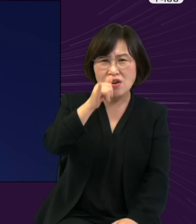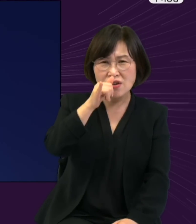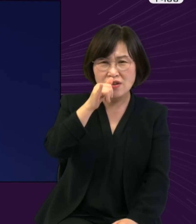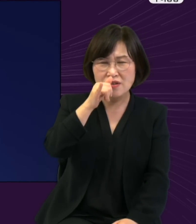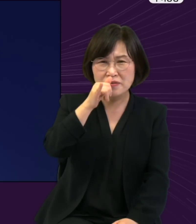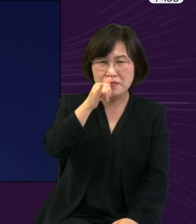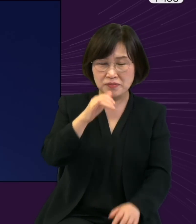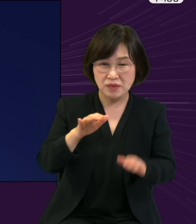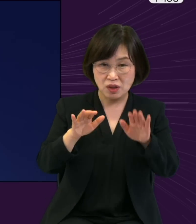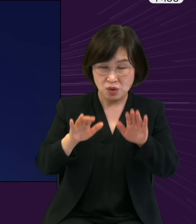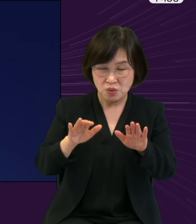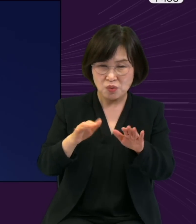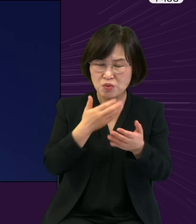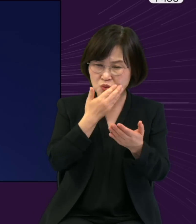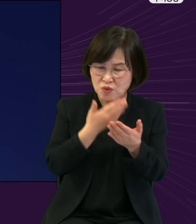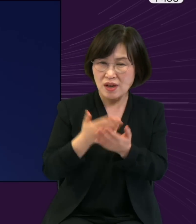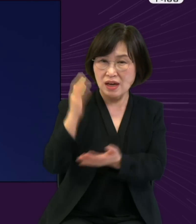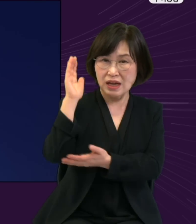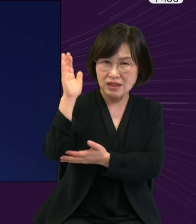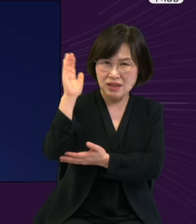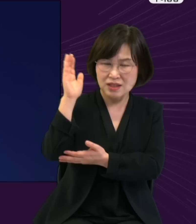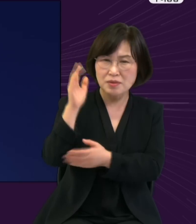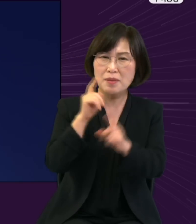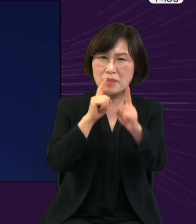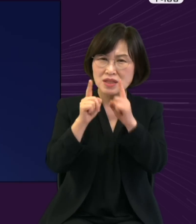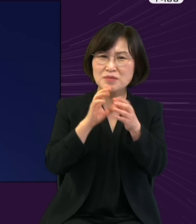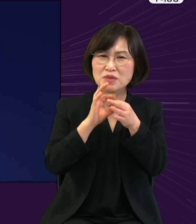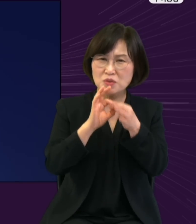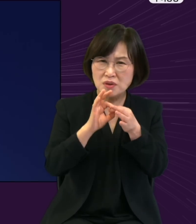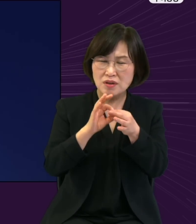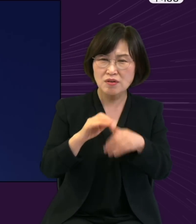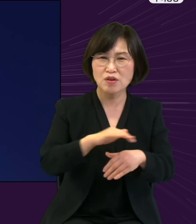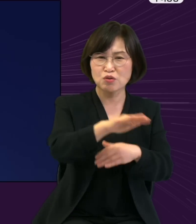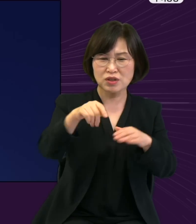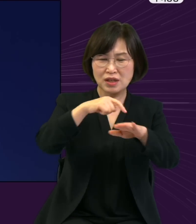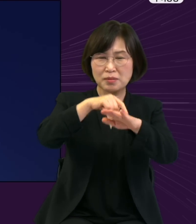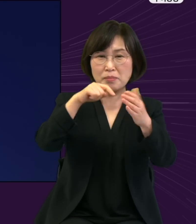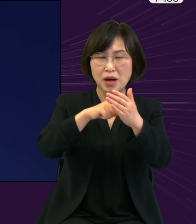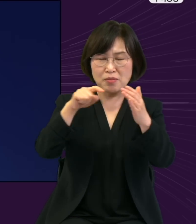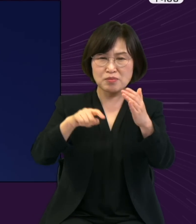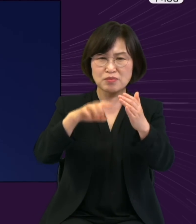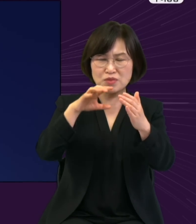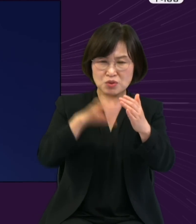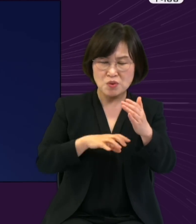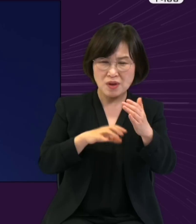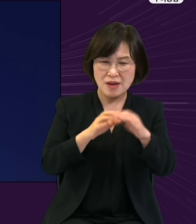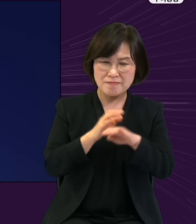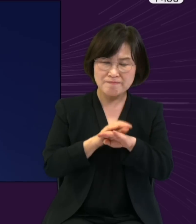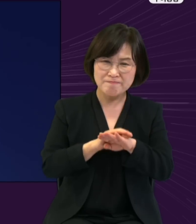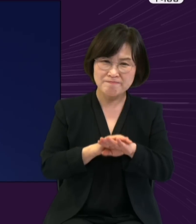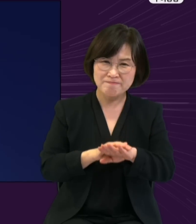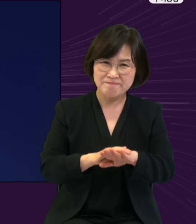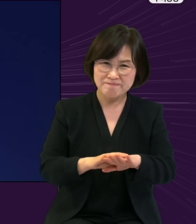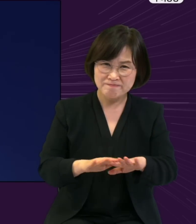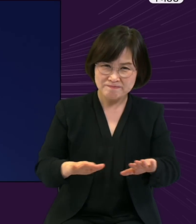세우신 귀한 강사님을 통하여 우리의 마음속에 응어리가 풀어지게 하심을 감사합니다.